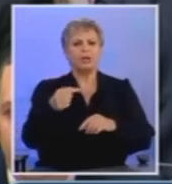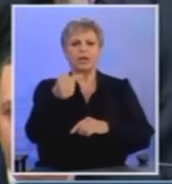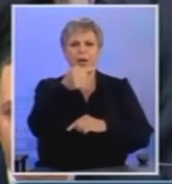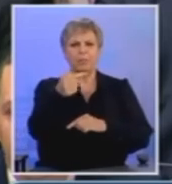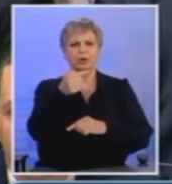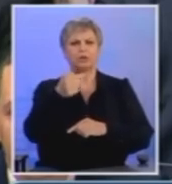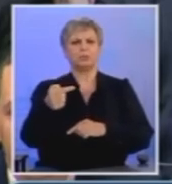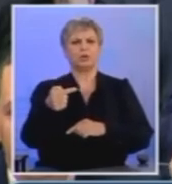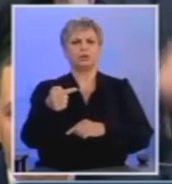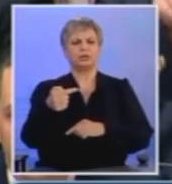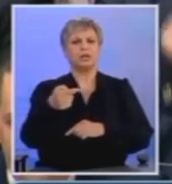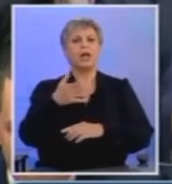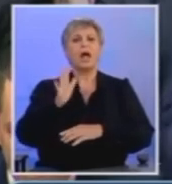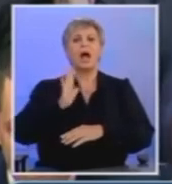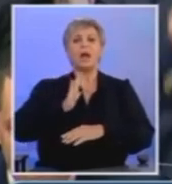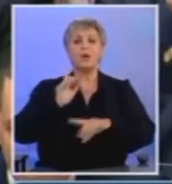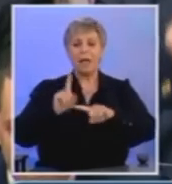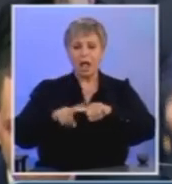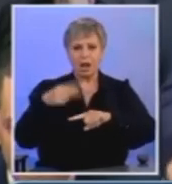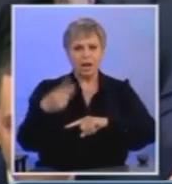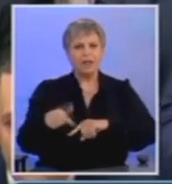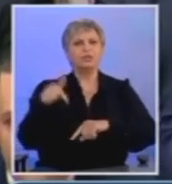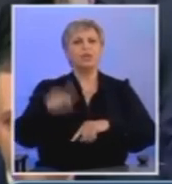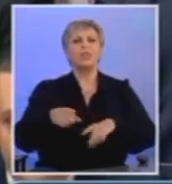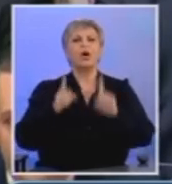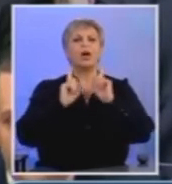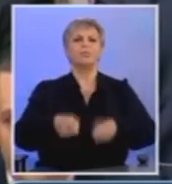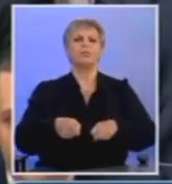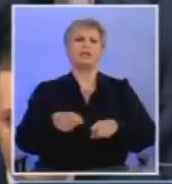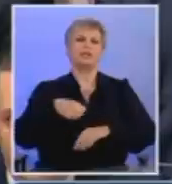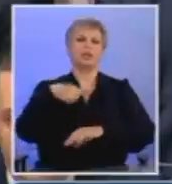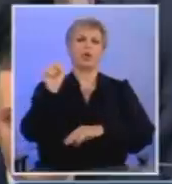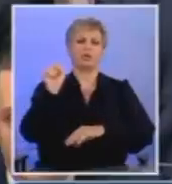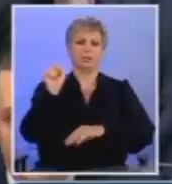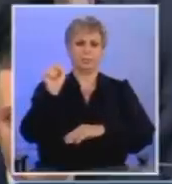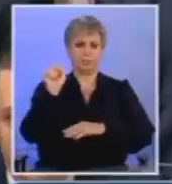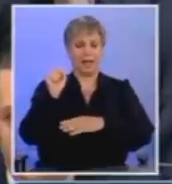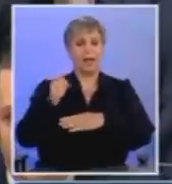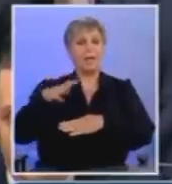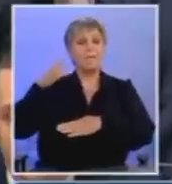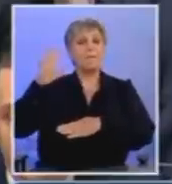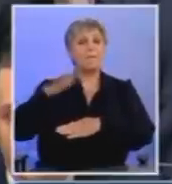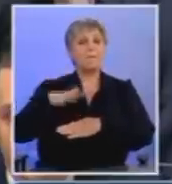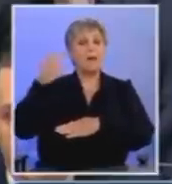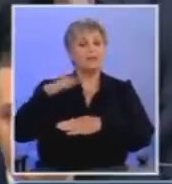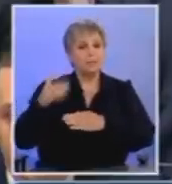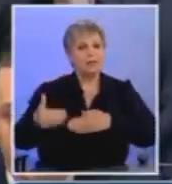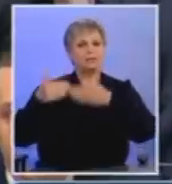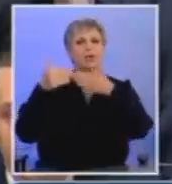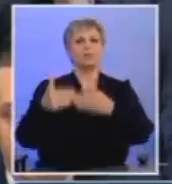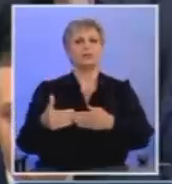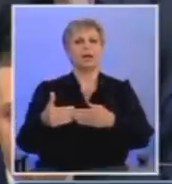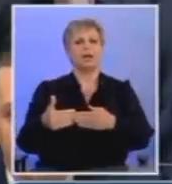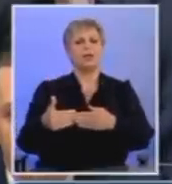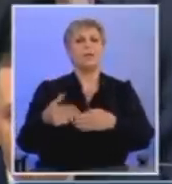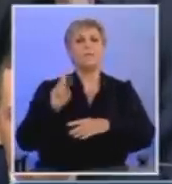ο ελληνικός λαός αποφάσισε όχι. Και 5 ημέρες μετά, στις 10 Ιουλίου